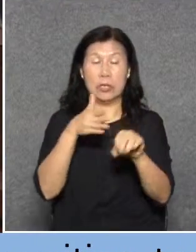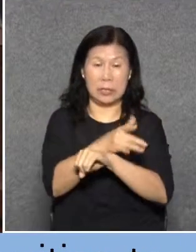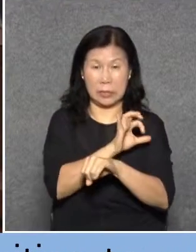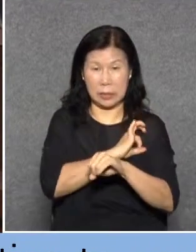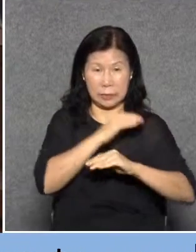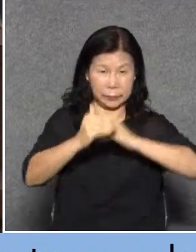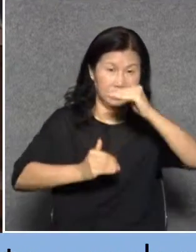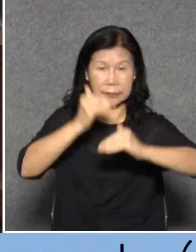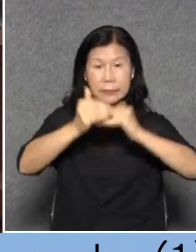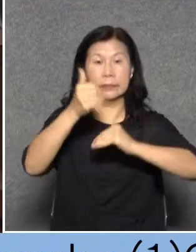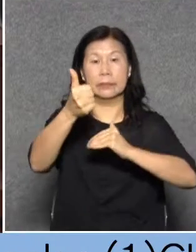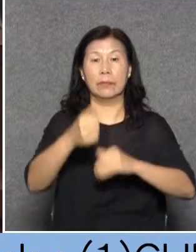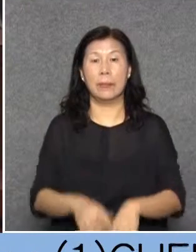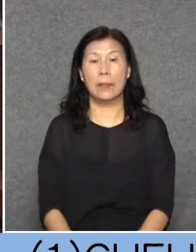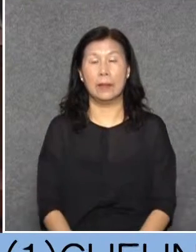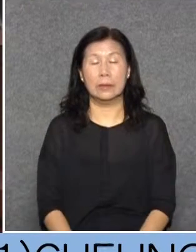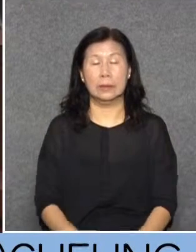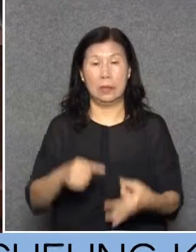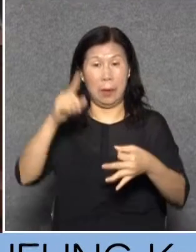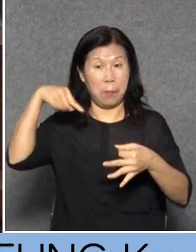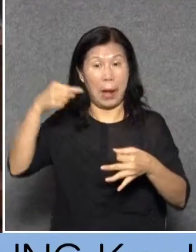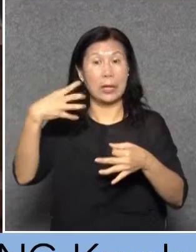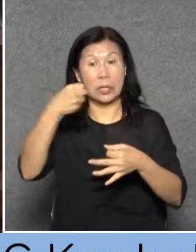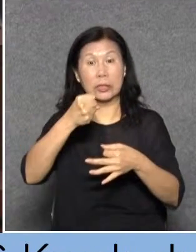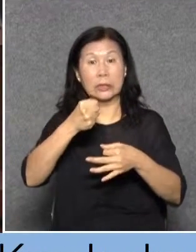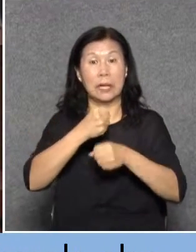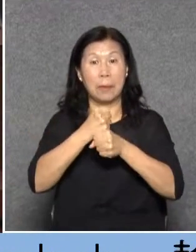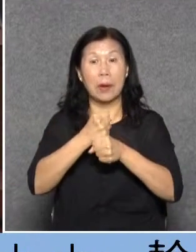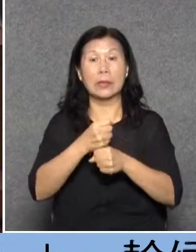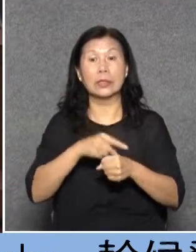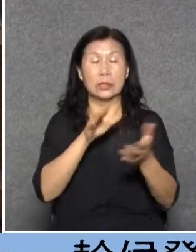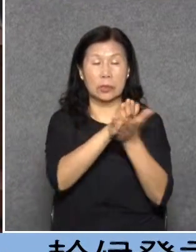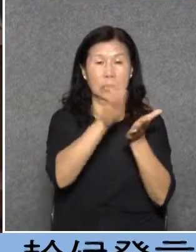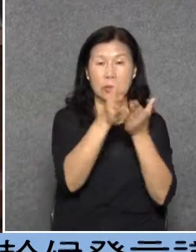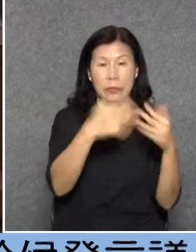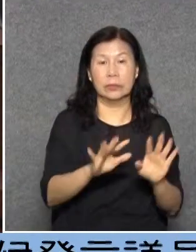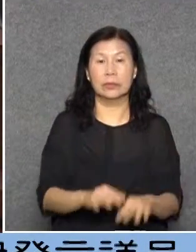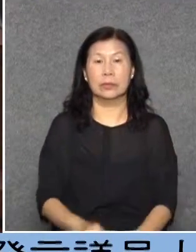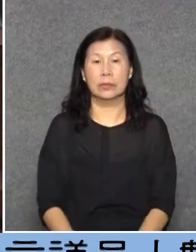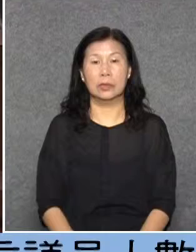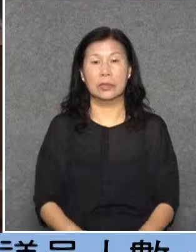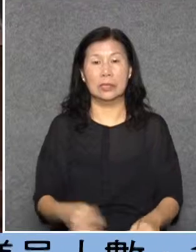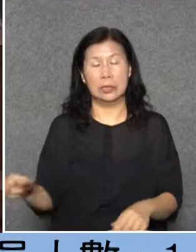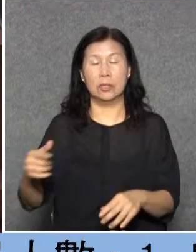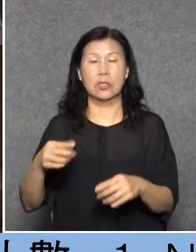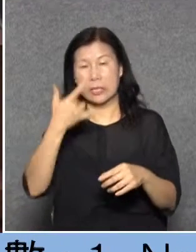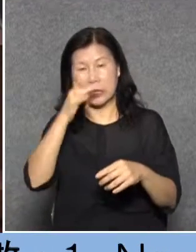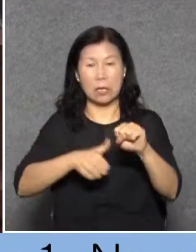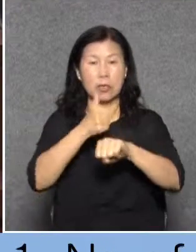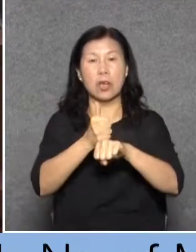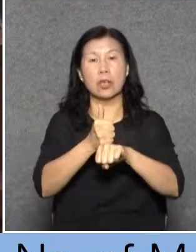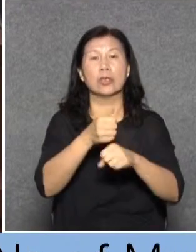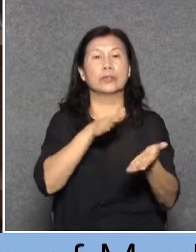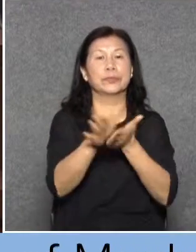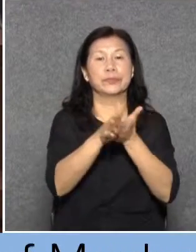程。當然 Obamacare 都當然，如果共和黨上場之後馬上會取消它，得個吉又是得個造字，但是呢